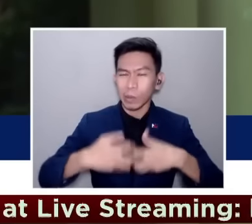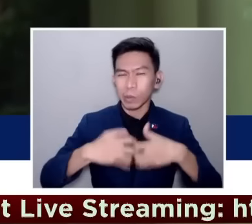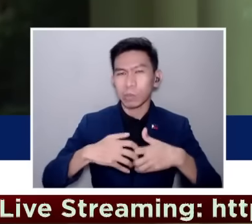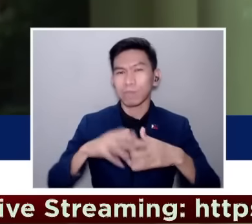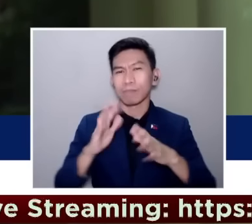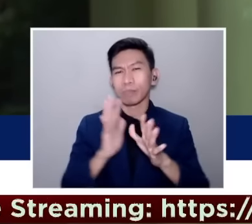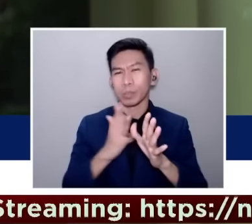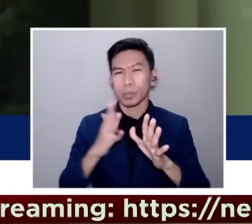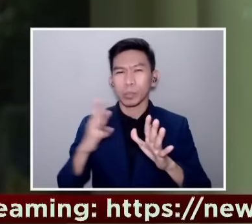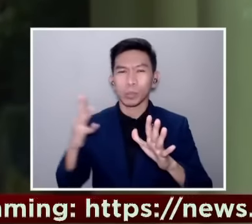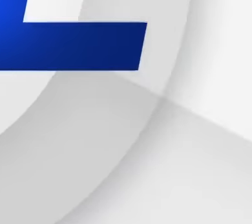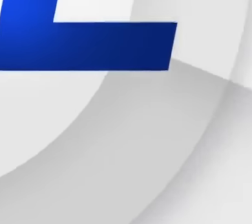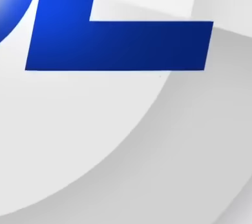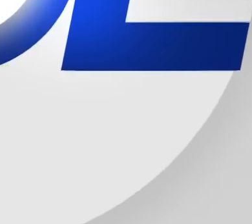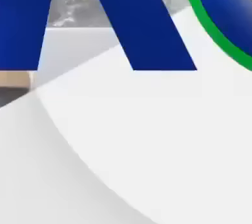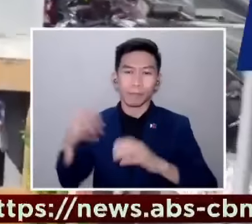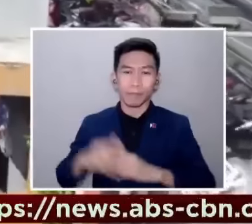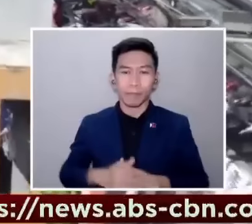pila.